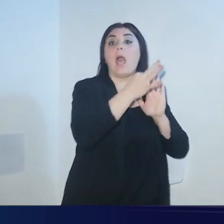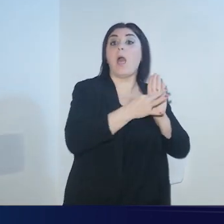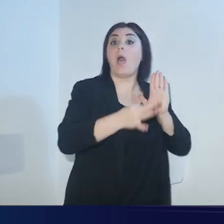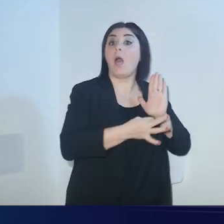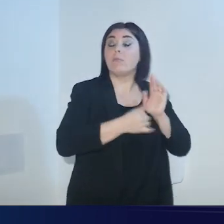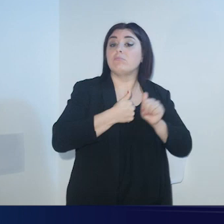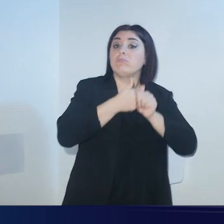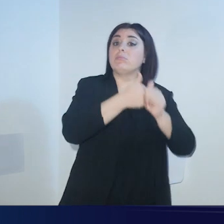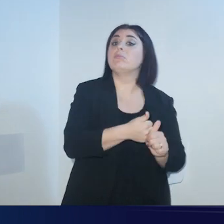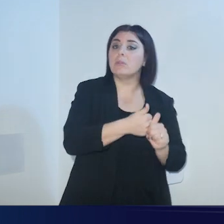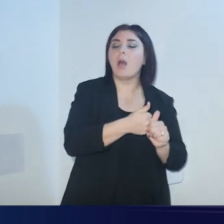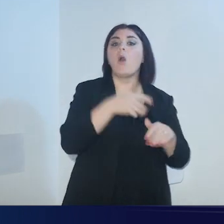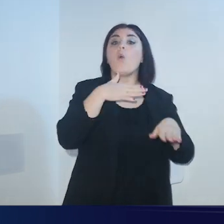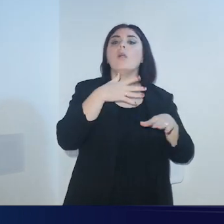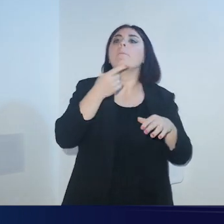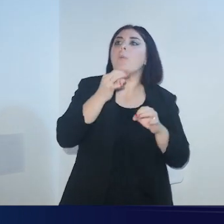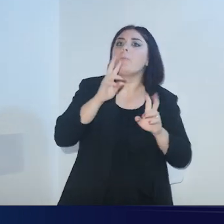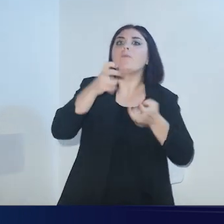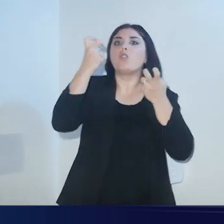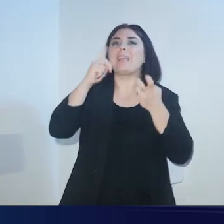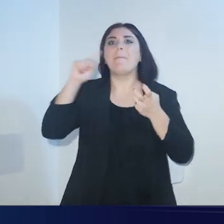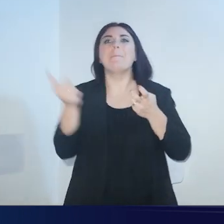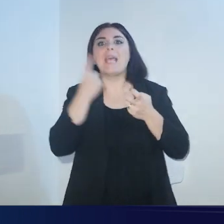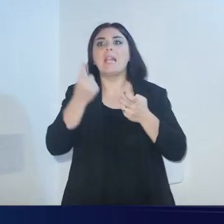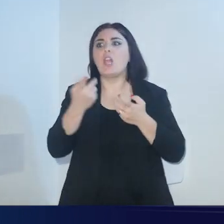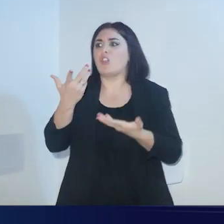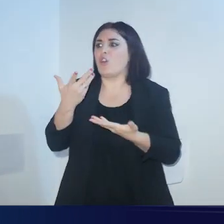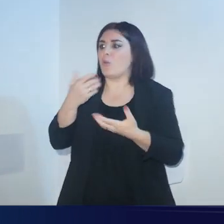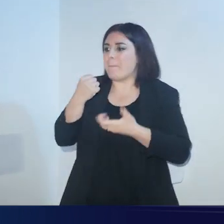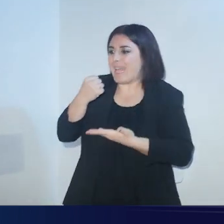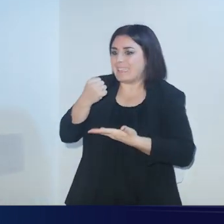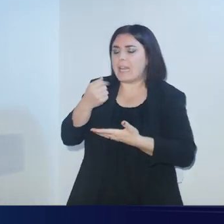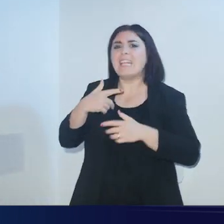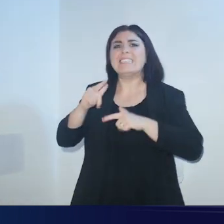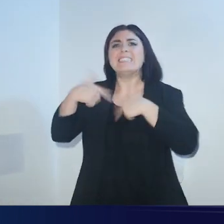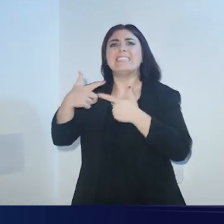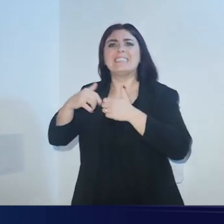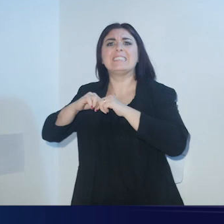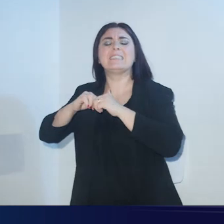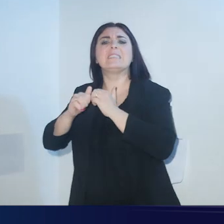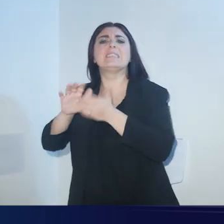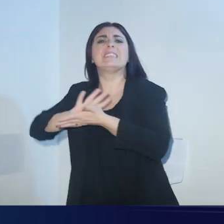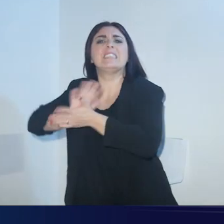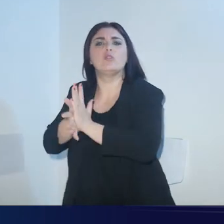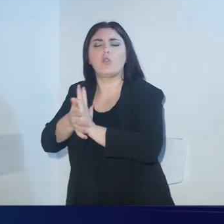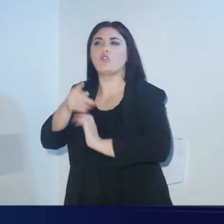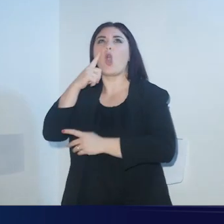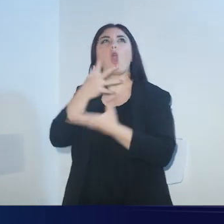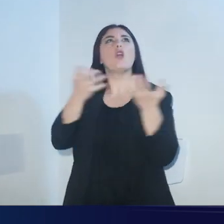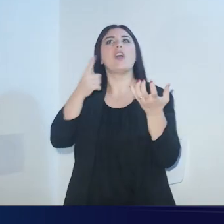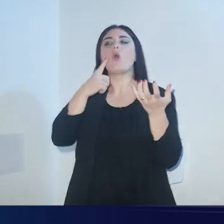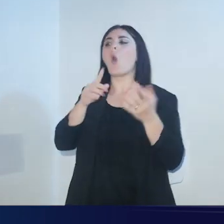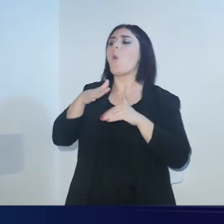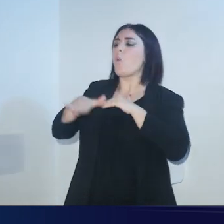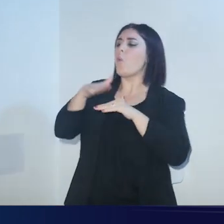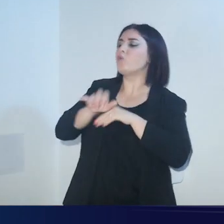necessità di sfruttare al meglio ciò che abbiamo senza distruggerlo, il famoso concetto dell'usa e getta